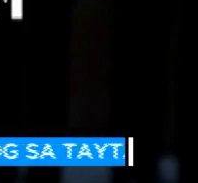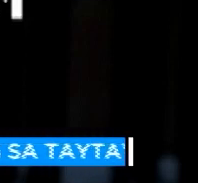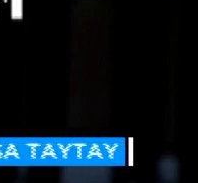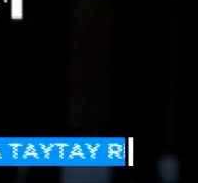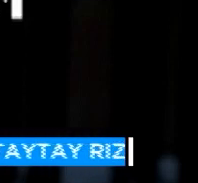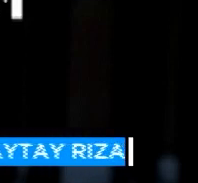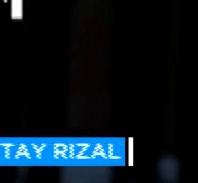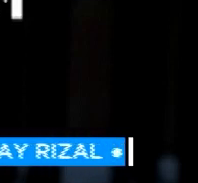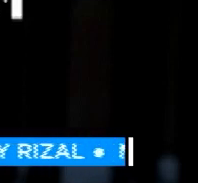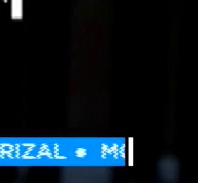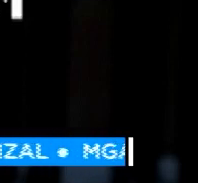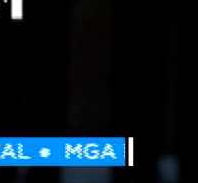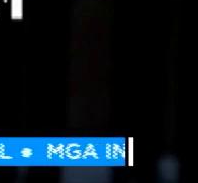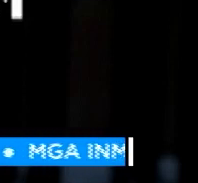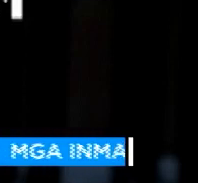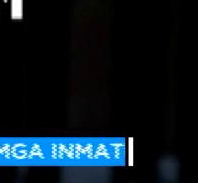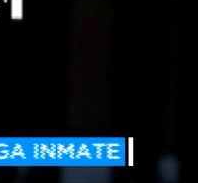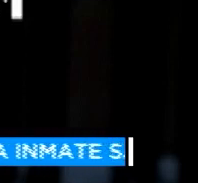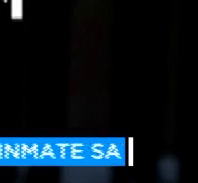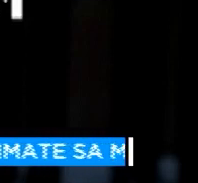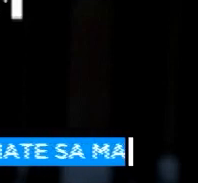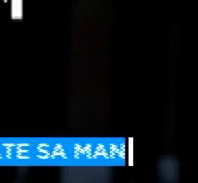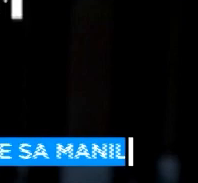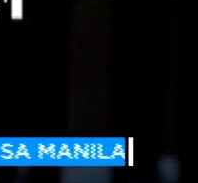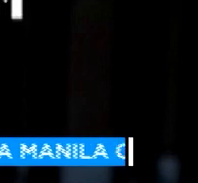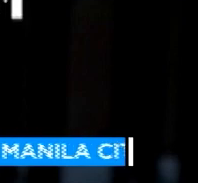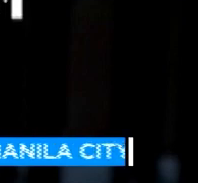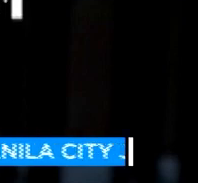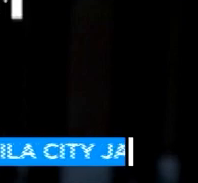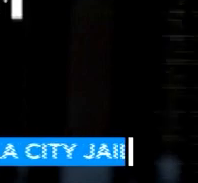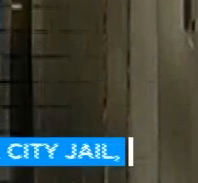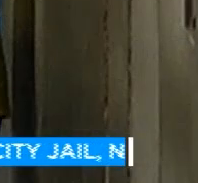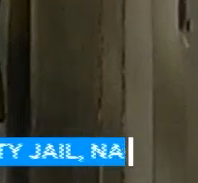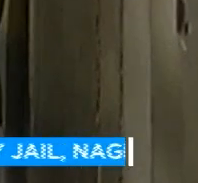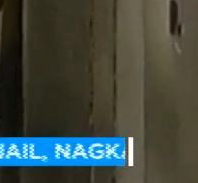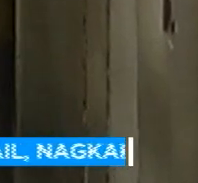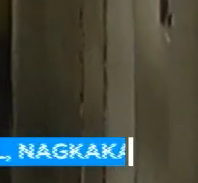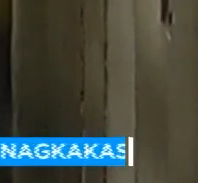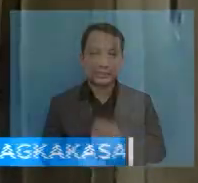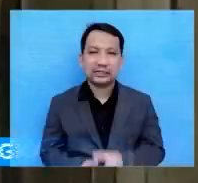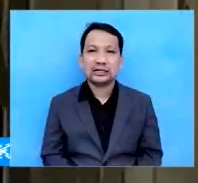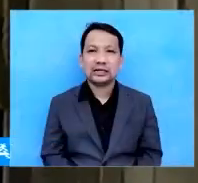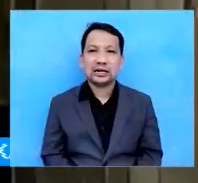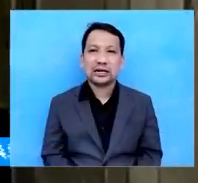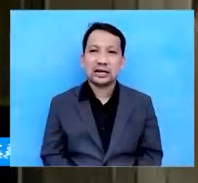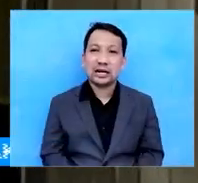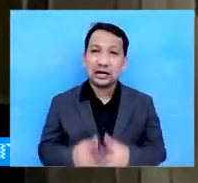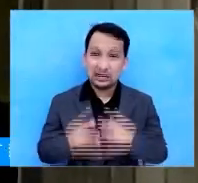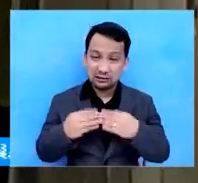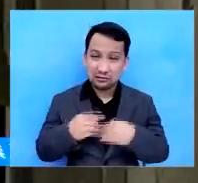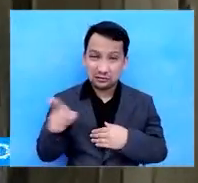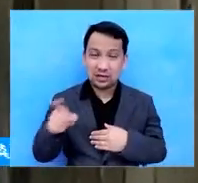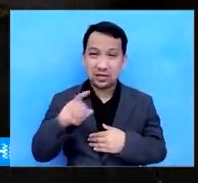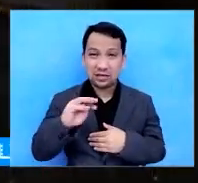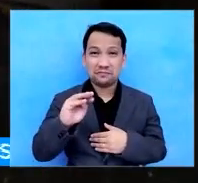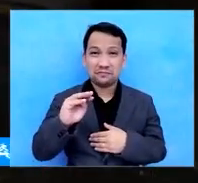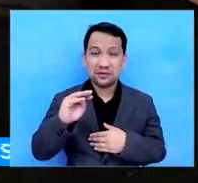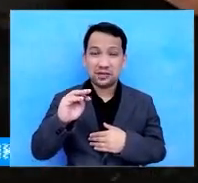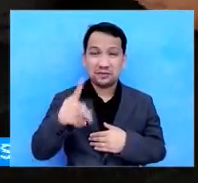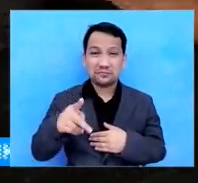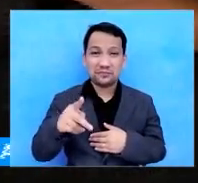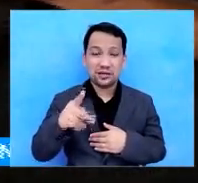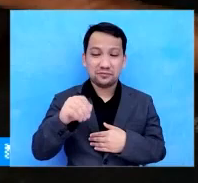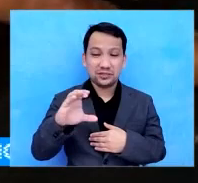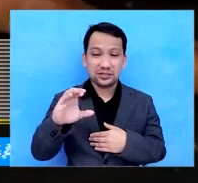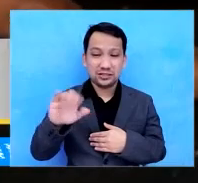sipon, maging hypertension at acute gastroenteritis o pagtatae. Aminado ang pamunuan ng Manila City Jail na